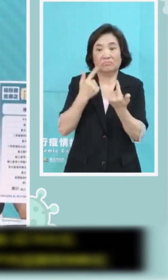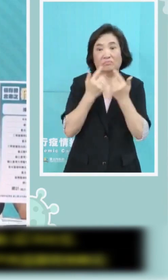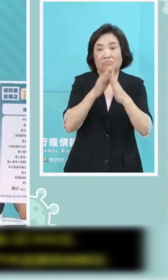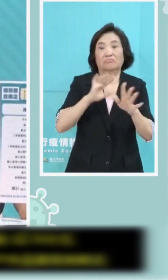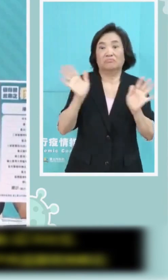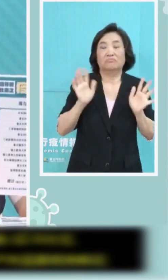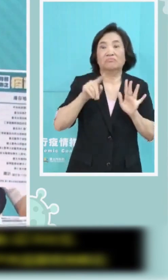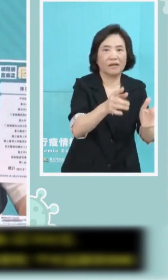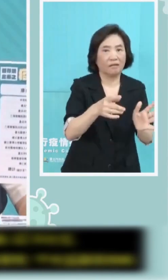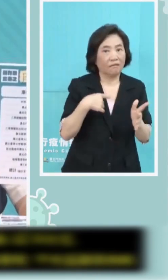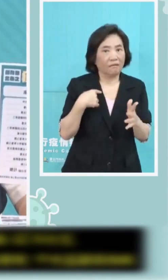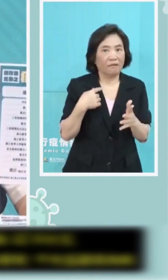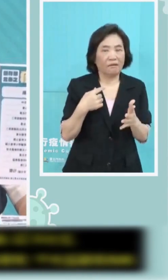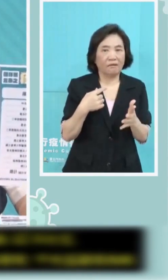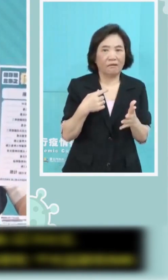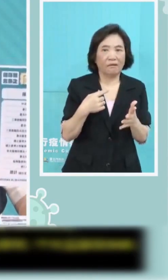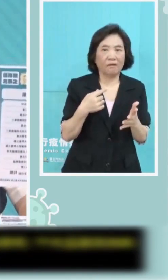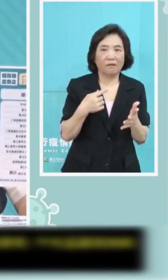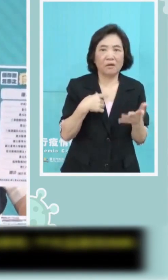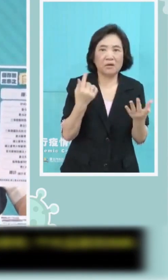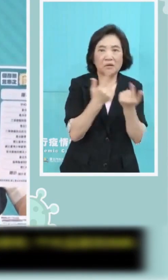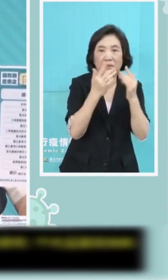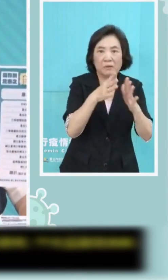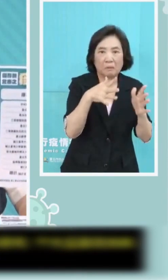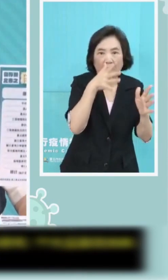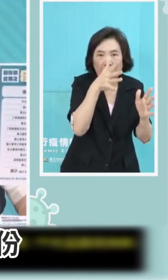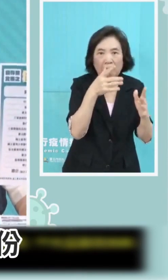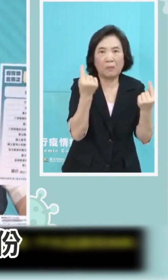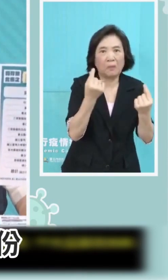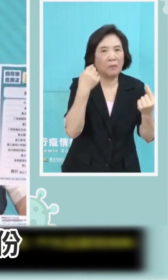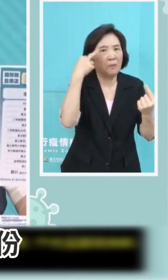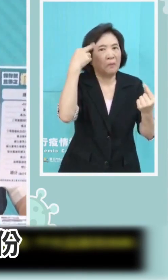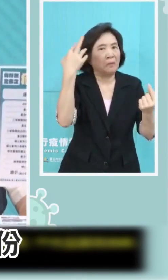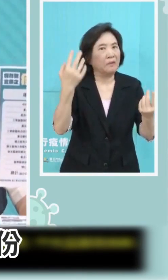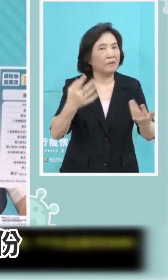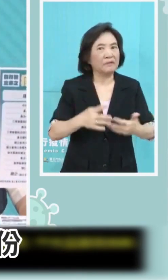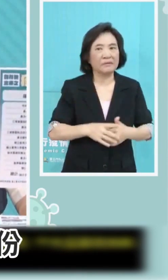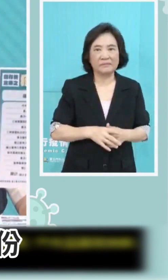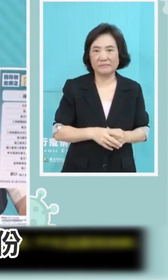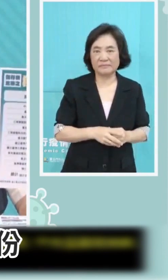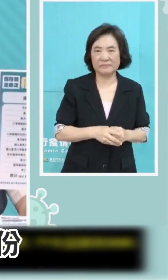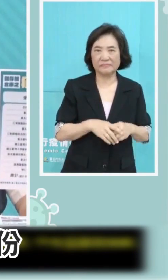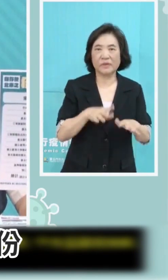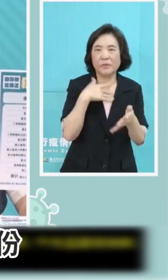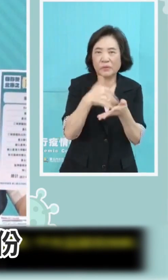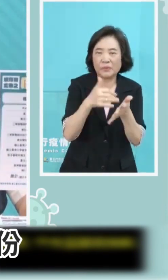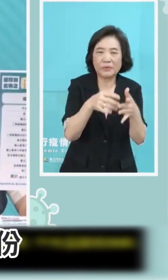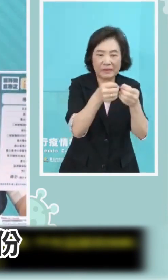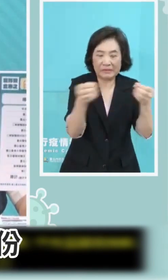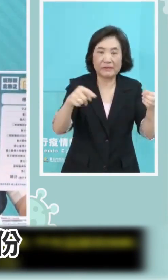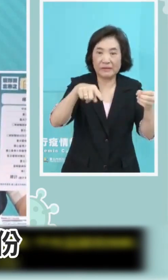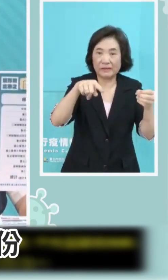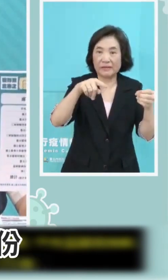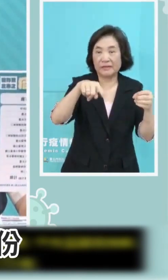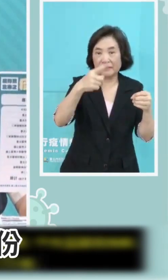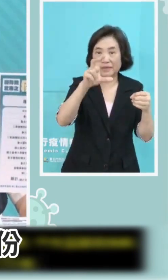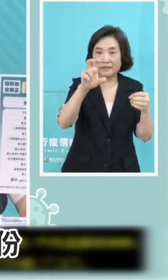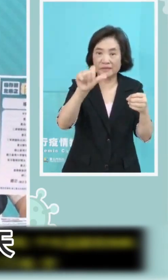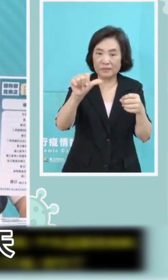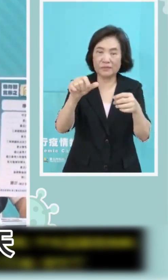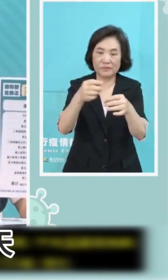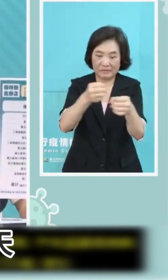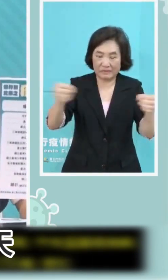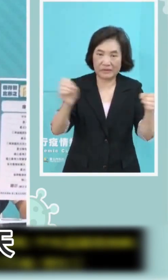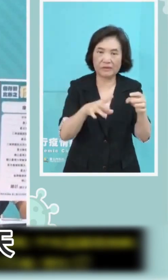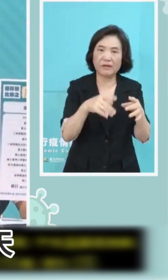北市的这个这一招。所以台大医院这个，包括癌症医院，算一算呢，有175平了，会打1750人份。